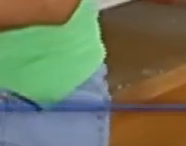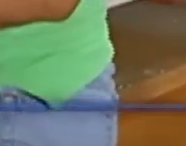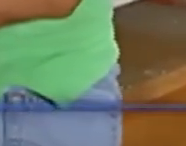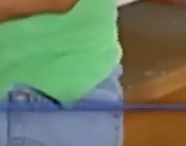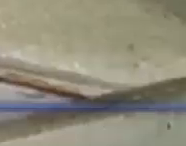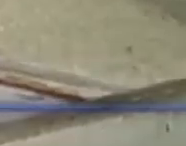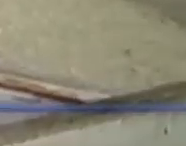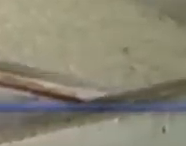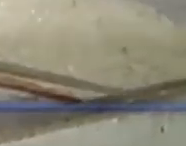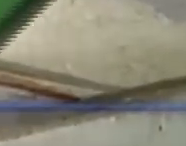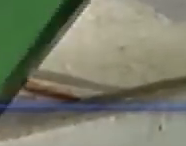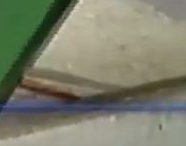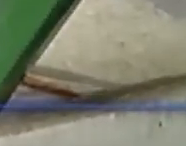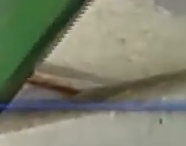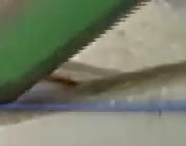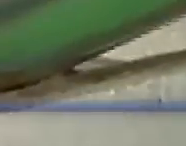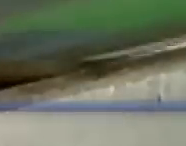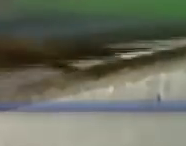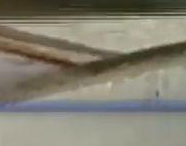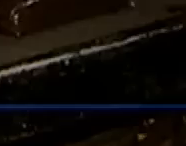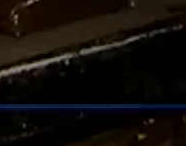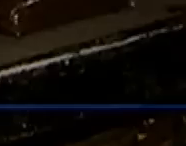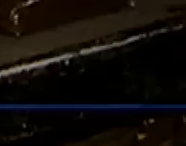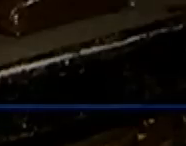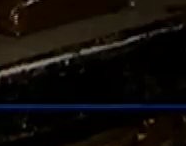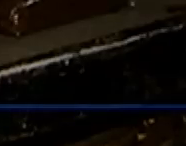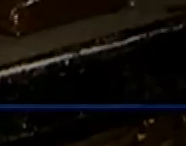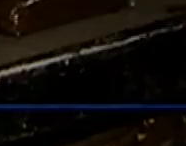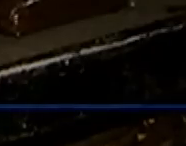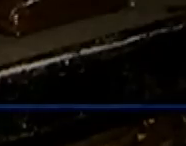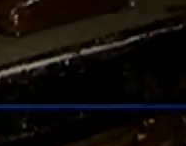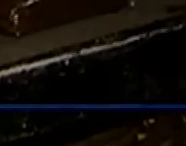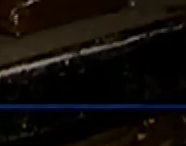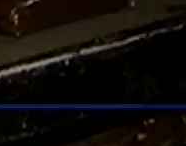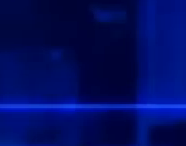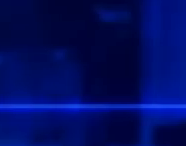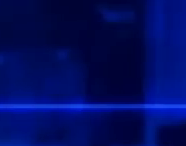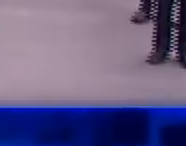Susunod, Pilipinas, hindi raw mauwi sa krisis sa bigas ayon mismo sa Pangulo.